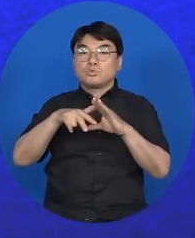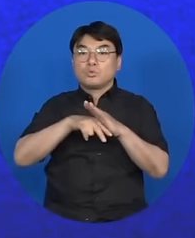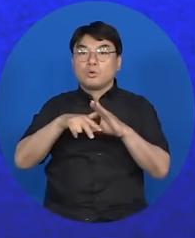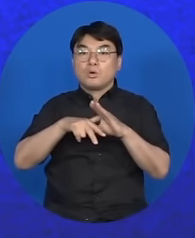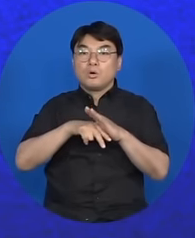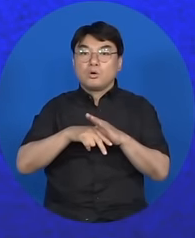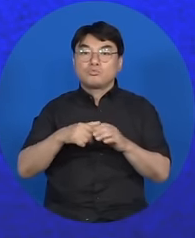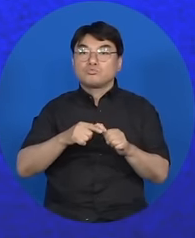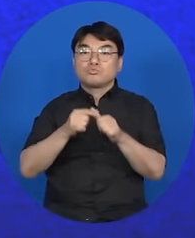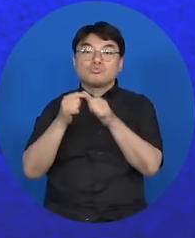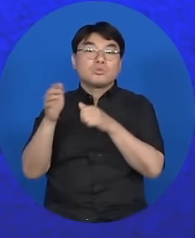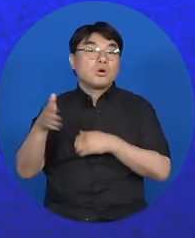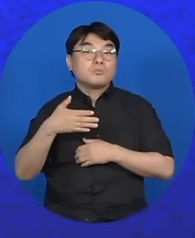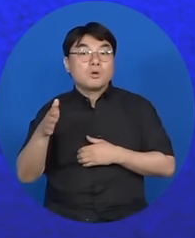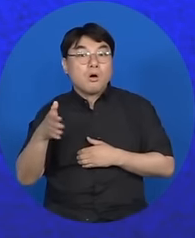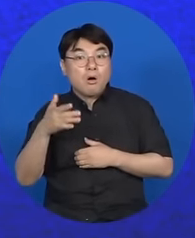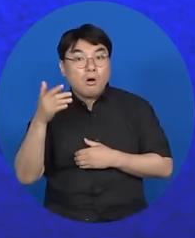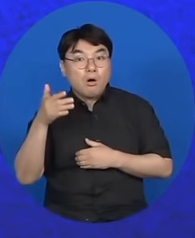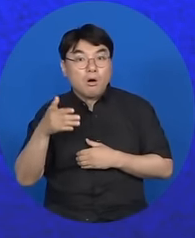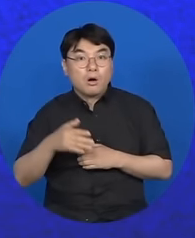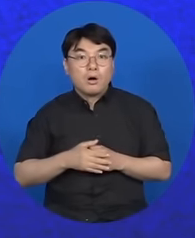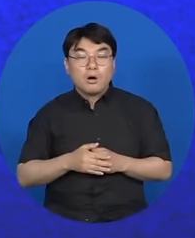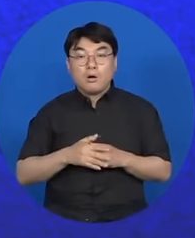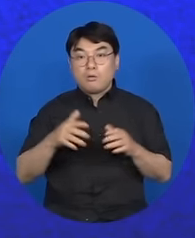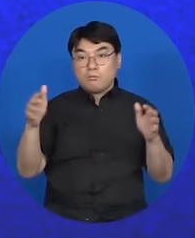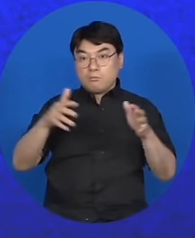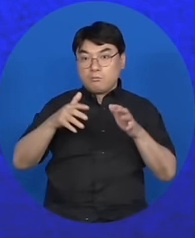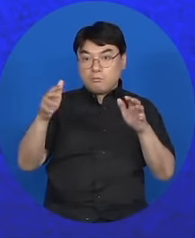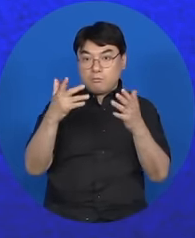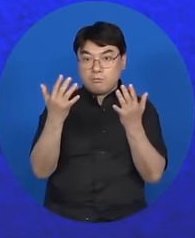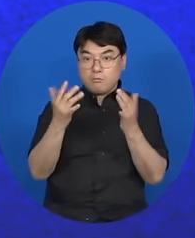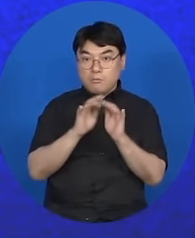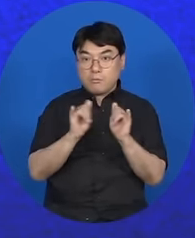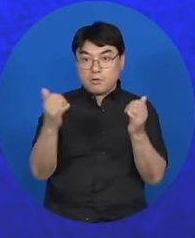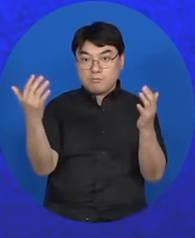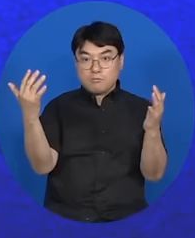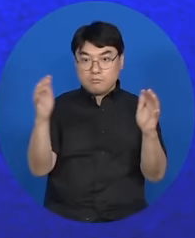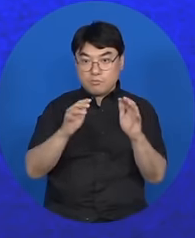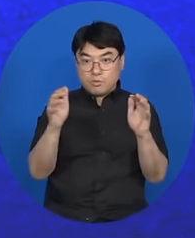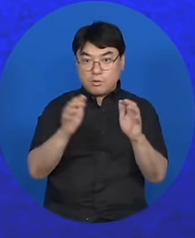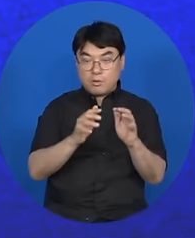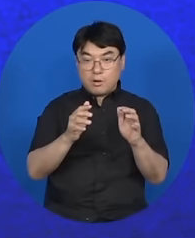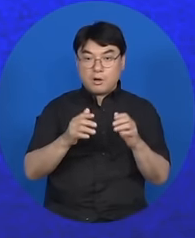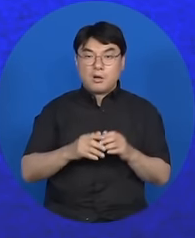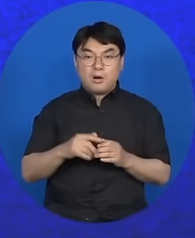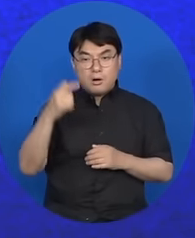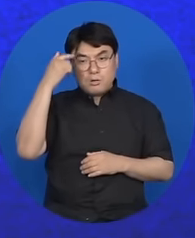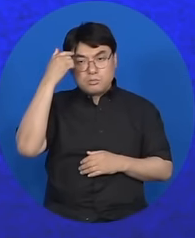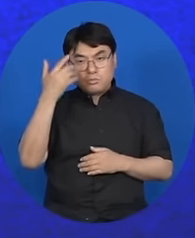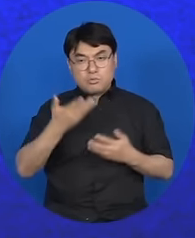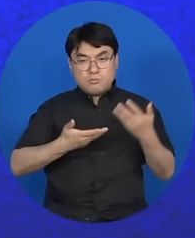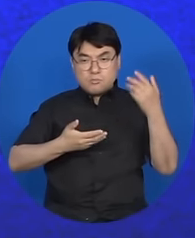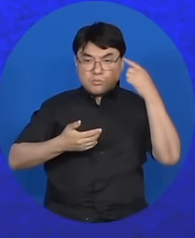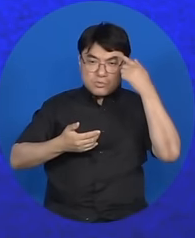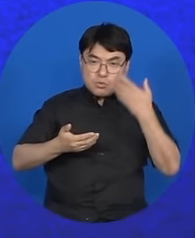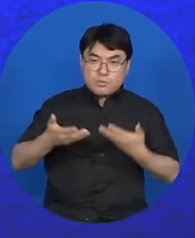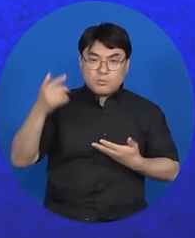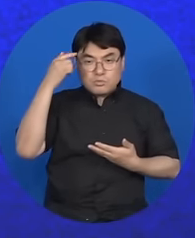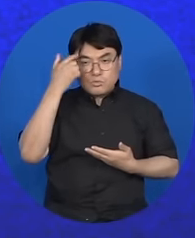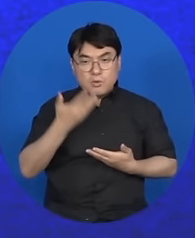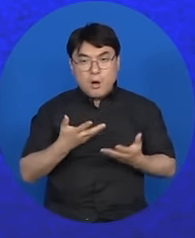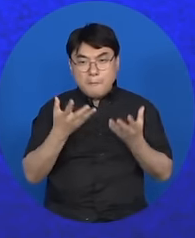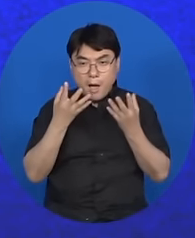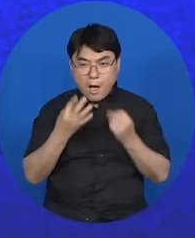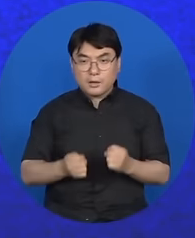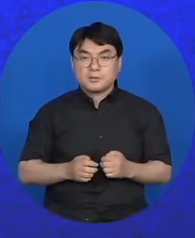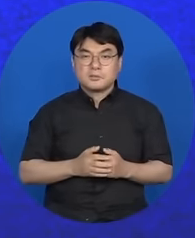분이 있었어요. 그런 분들을 데려다가 모셔다가 성경 공부를 하니 얼마나 질문이 많겠냐고. 제가 그거를